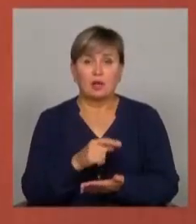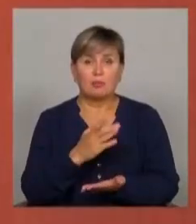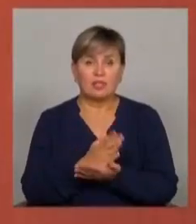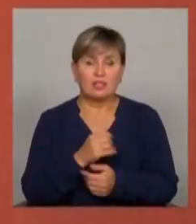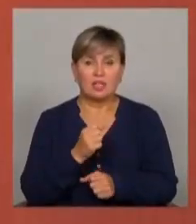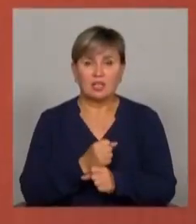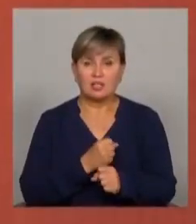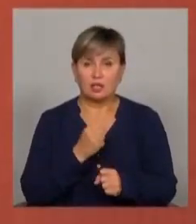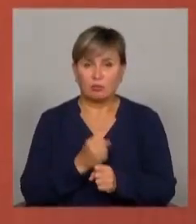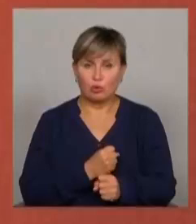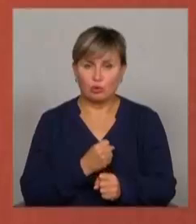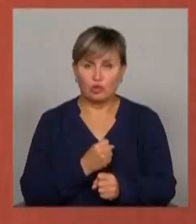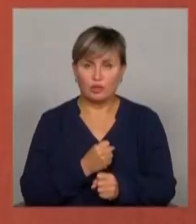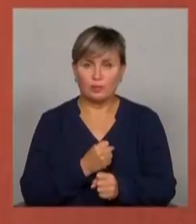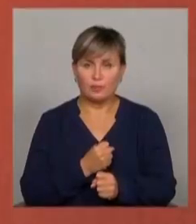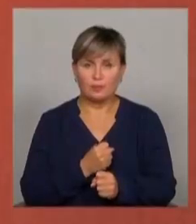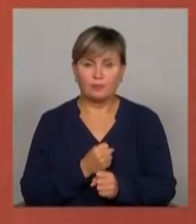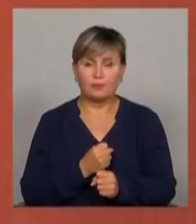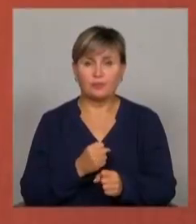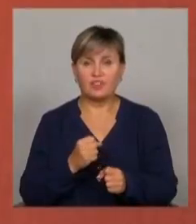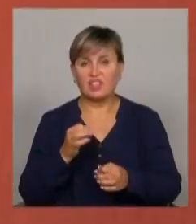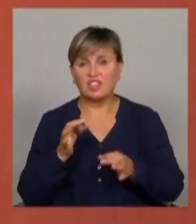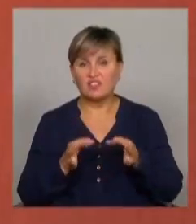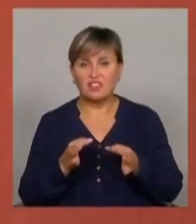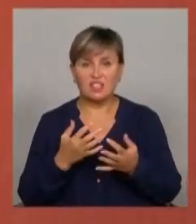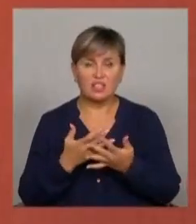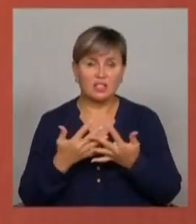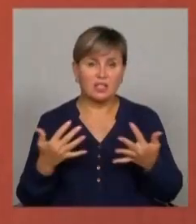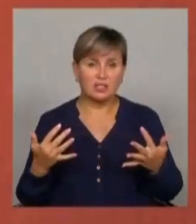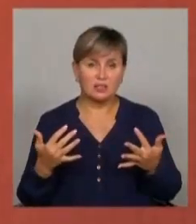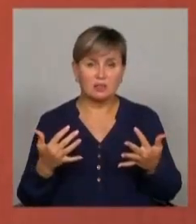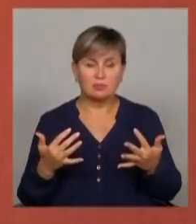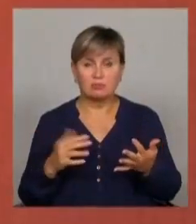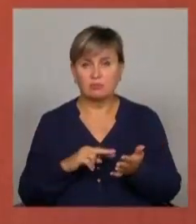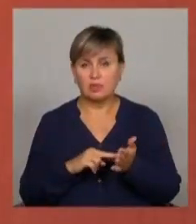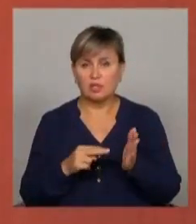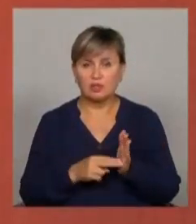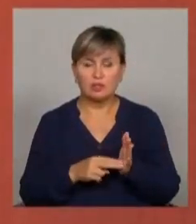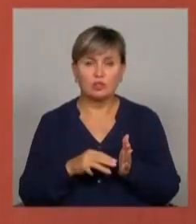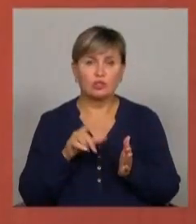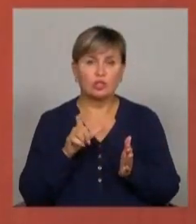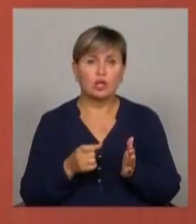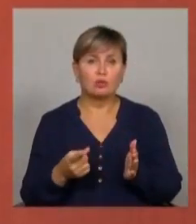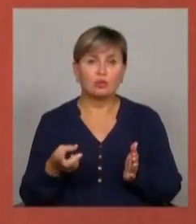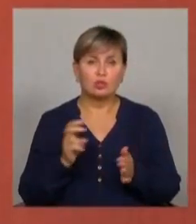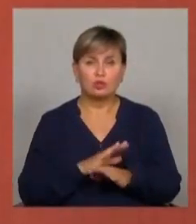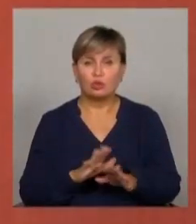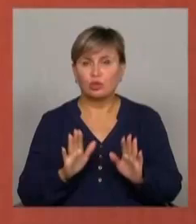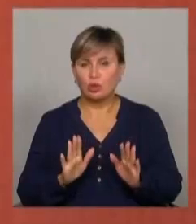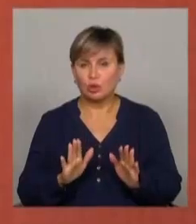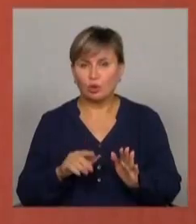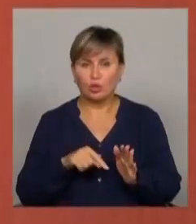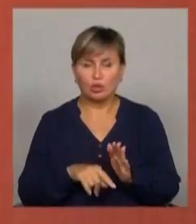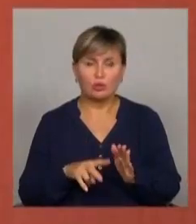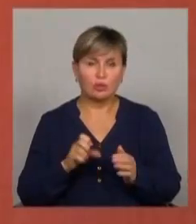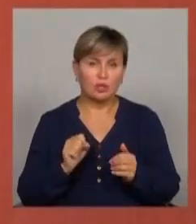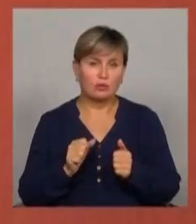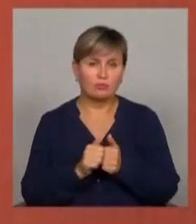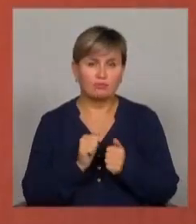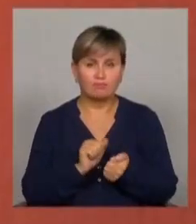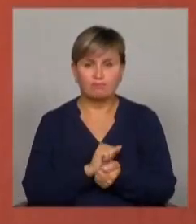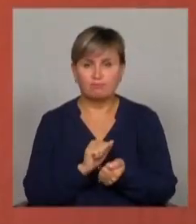разработка нефтяных промыслов, и человек уже зашел не только там на береговую линию, мы